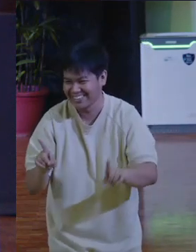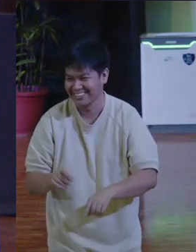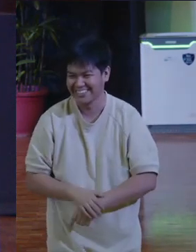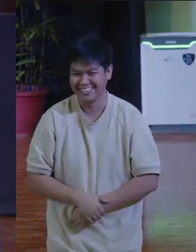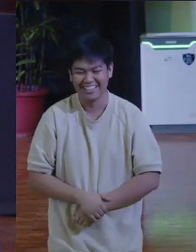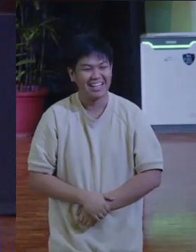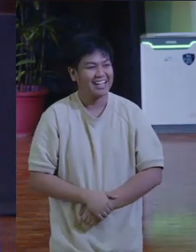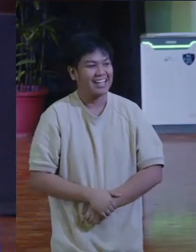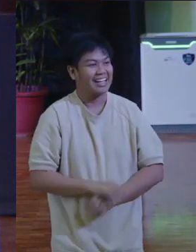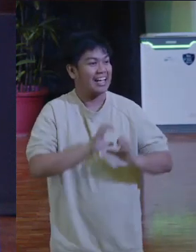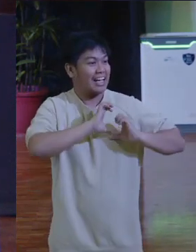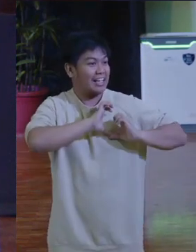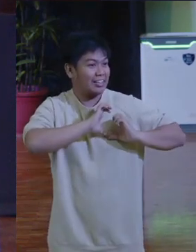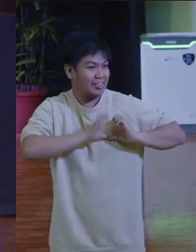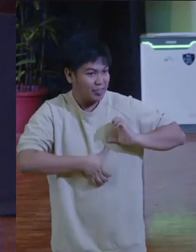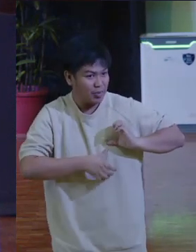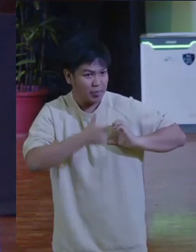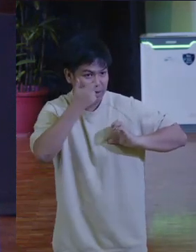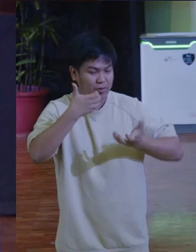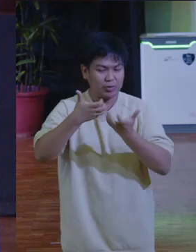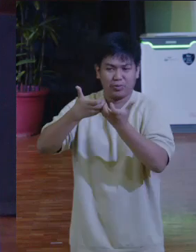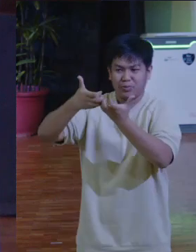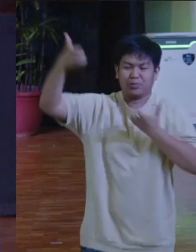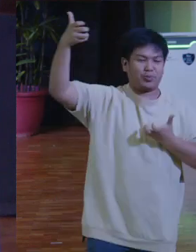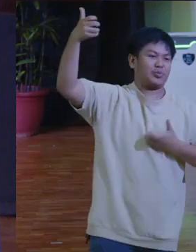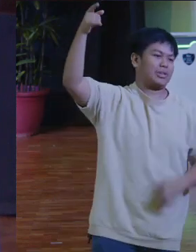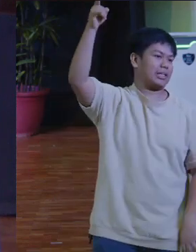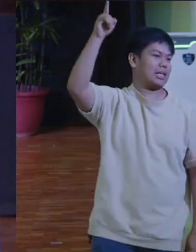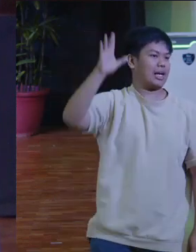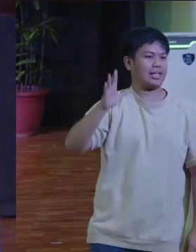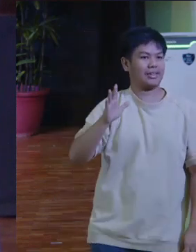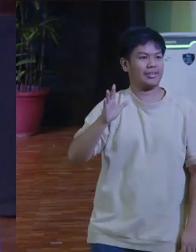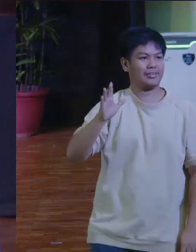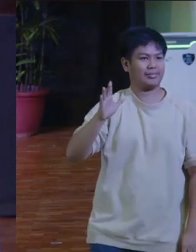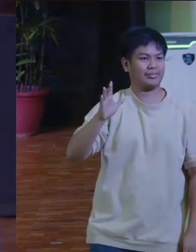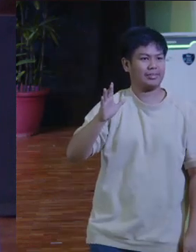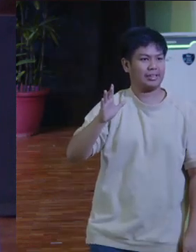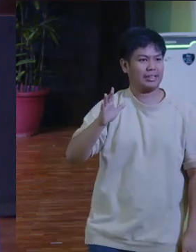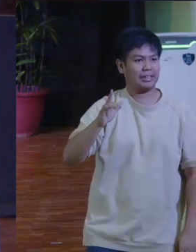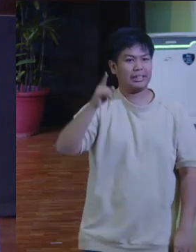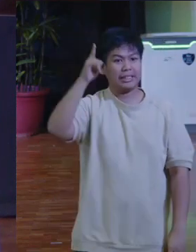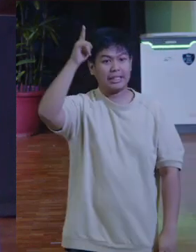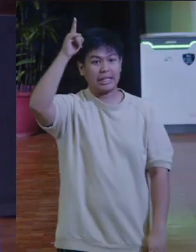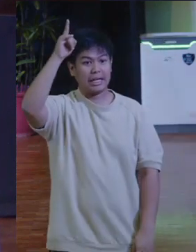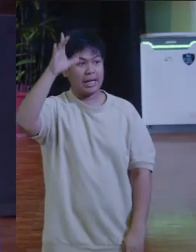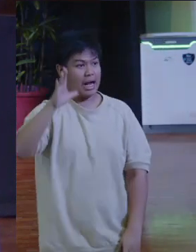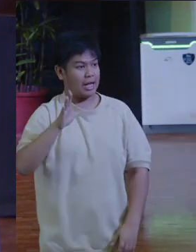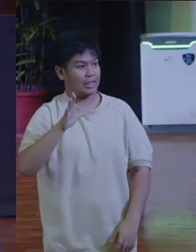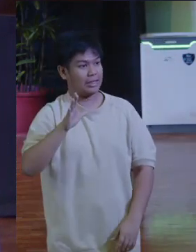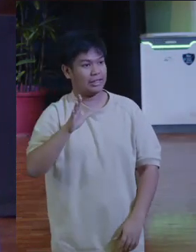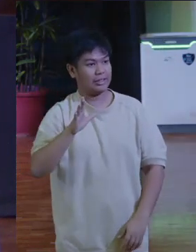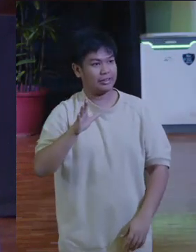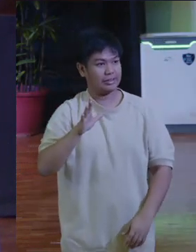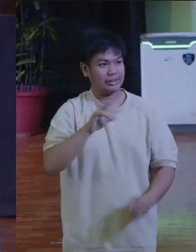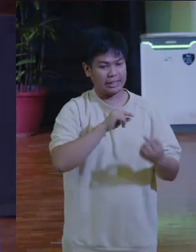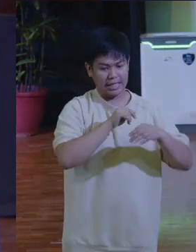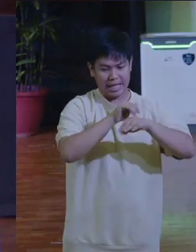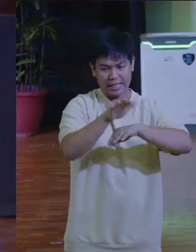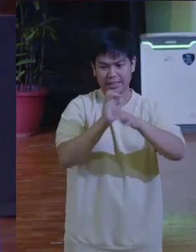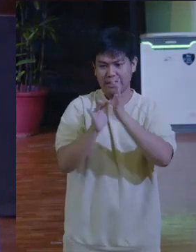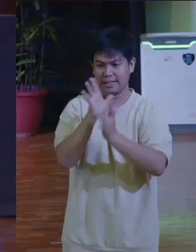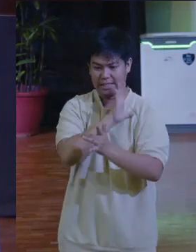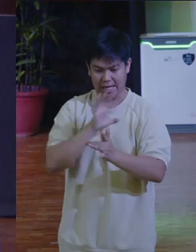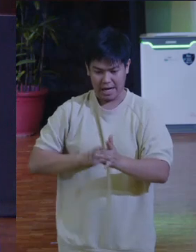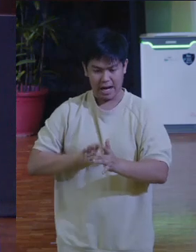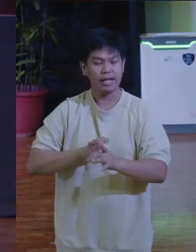layo natin sa Panginoong Diyos. He has sent me to bind up the broken-hearted. Para sa mga tao ng panahon